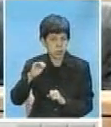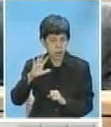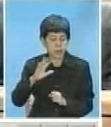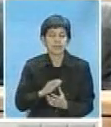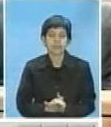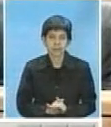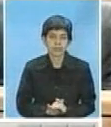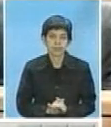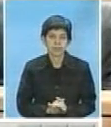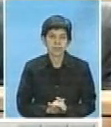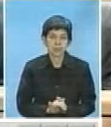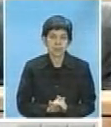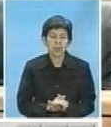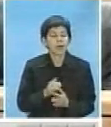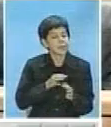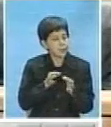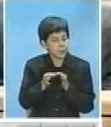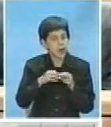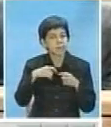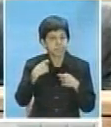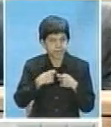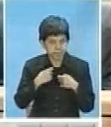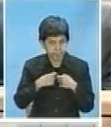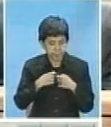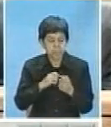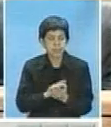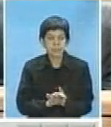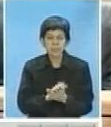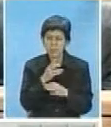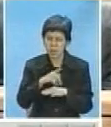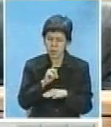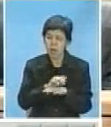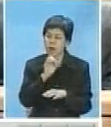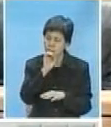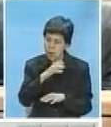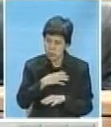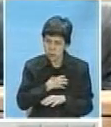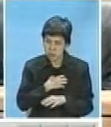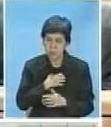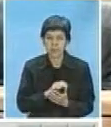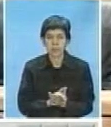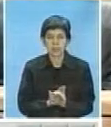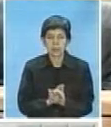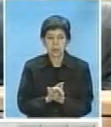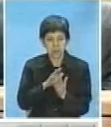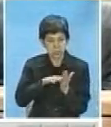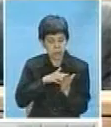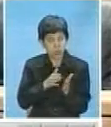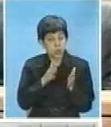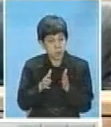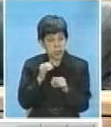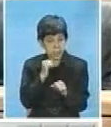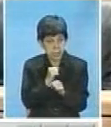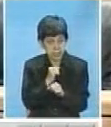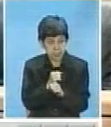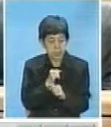เป็นเรื่องที่อธิบายได้ยากแต่อยากจะกราบเรียนท่านประธานว่าในนโยบายที่พวกเราได้สร้างขึ้นมาเนี่ยนะ